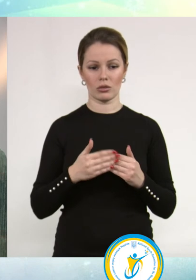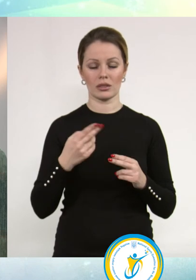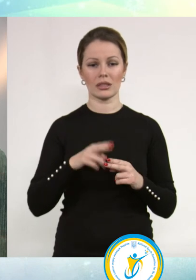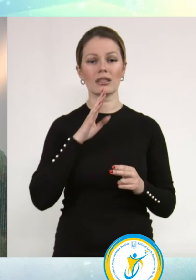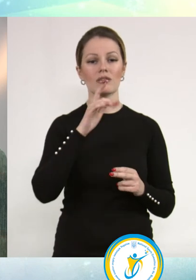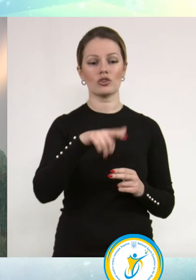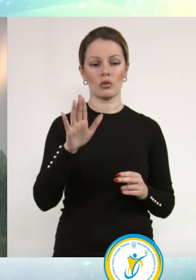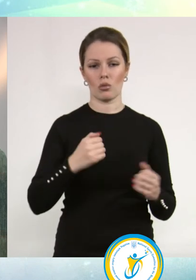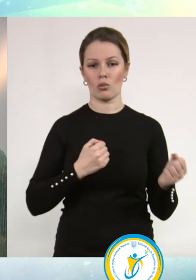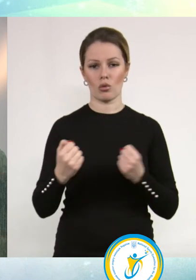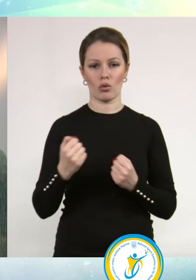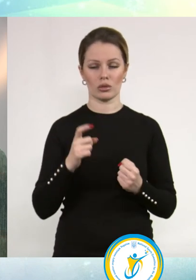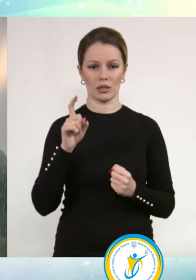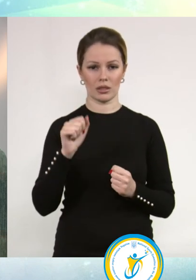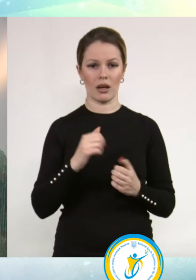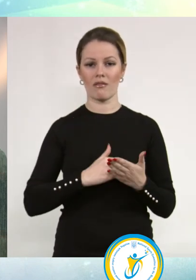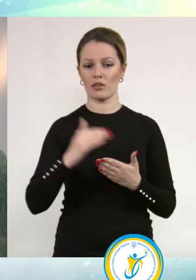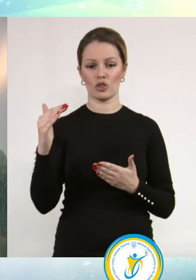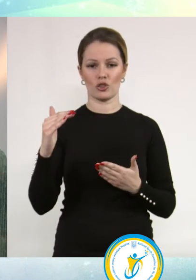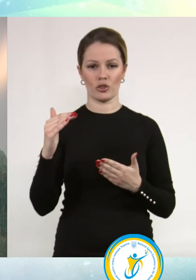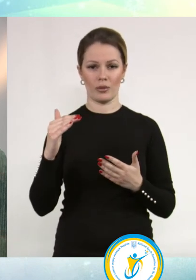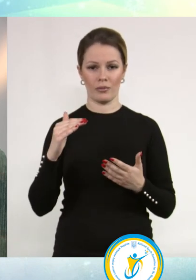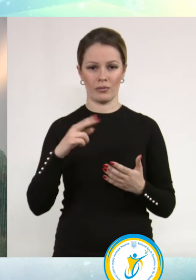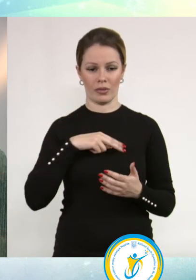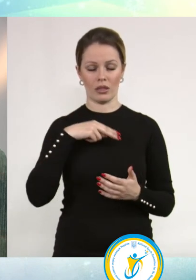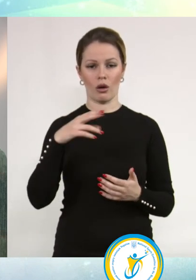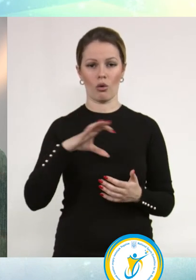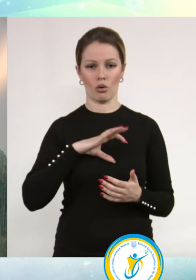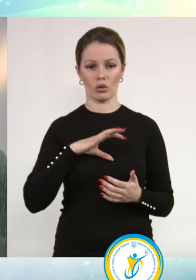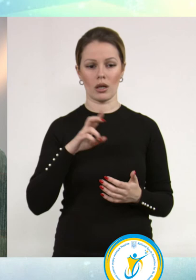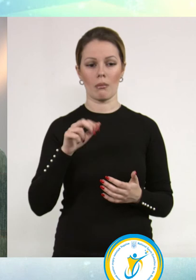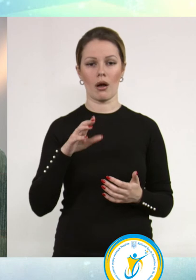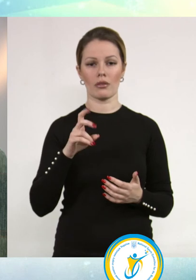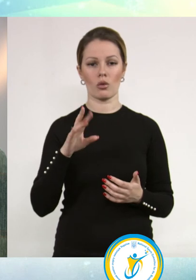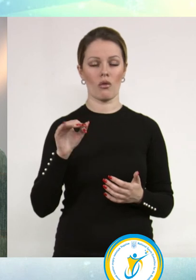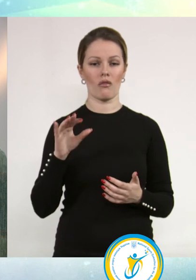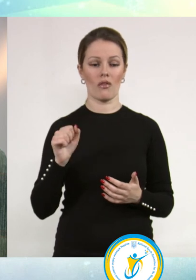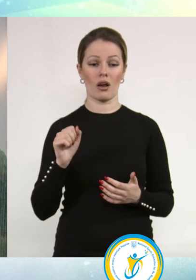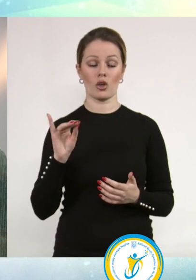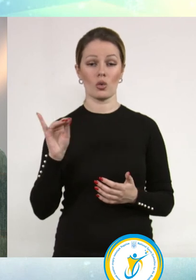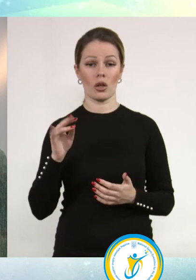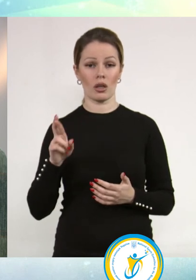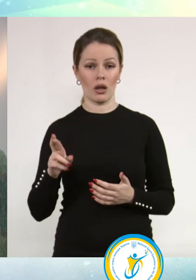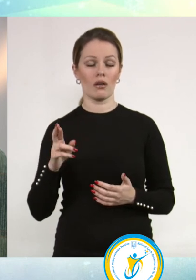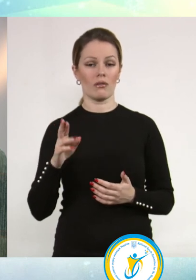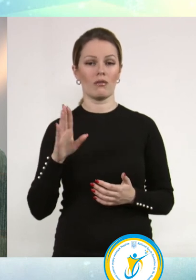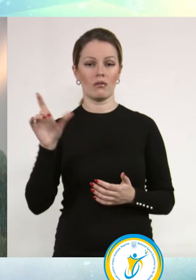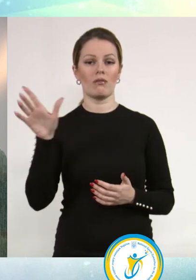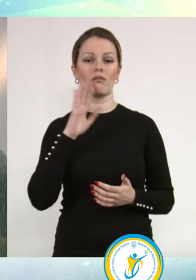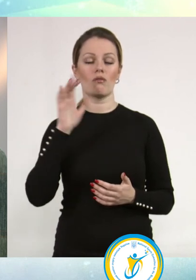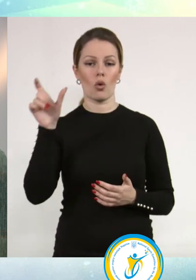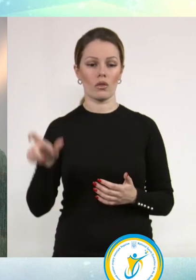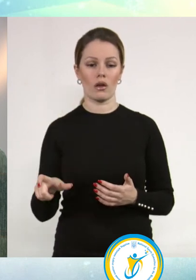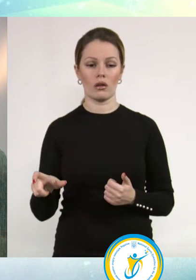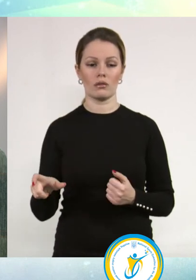ці дівчата будуть боротися за вищі ступені. І Юля Батінкова, я думаю, вона от